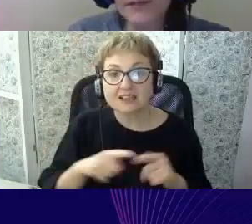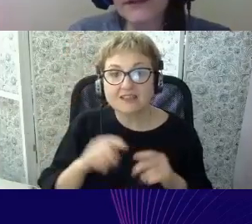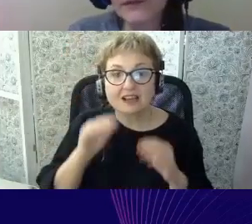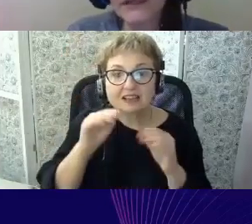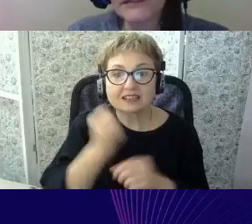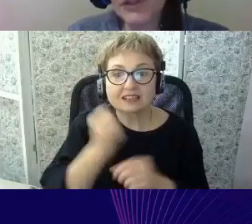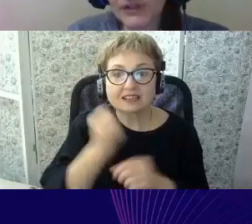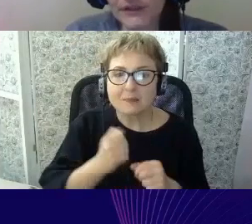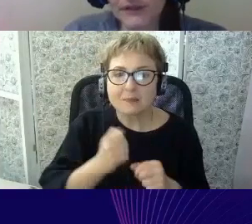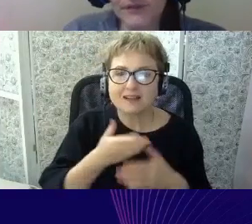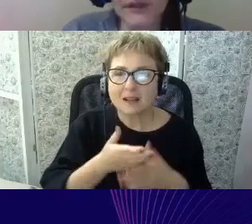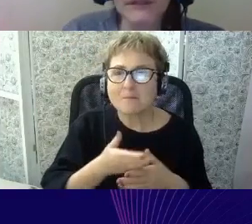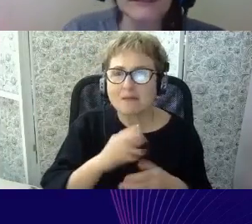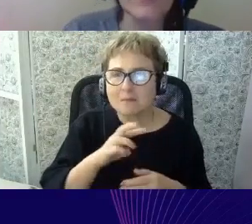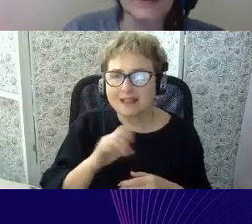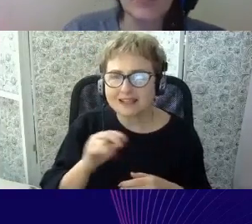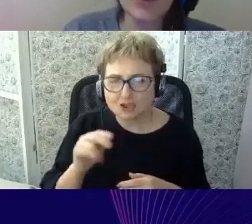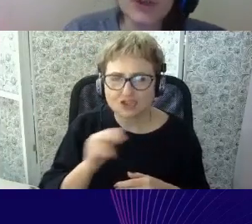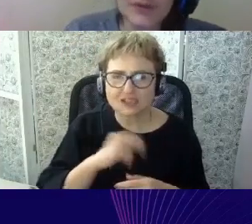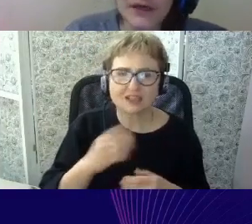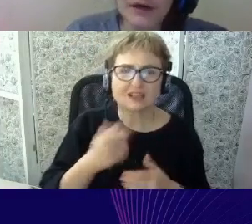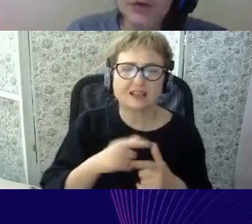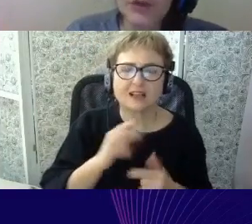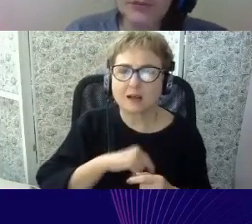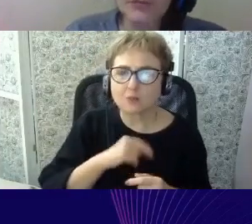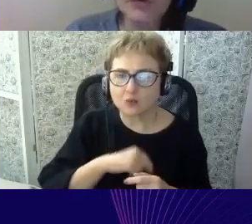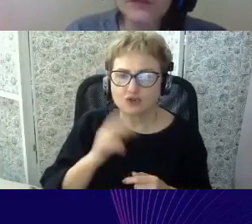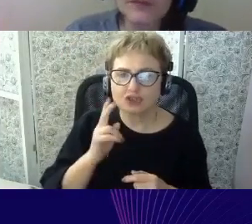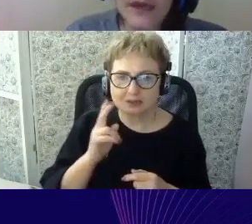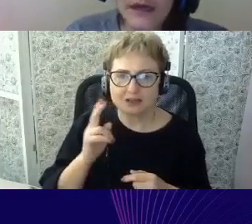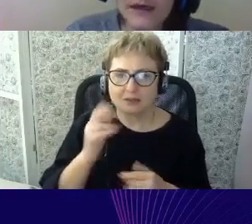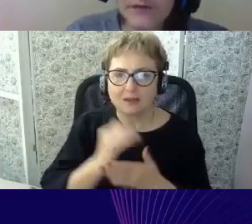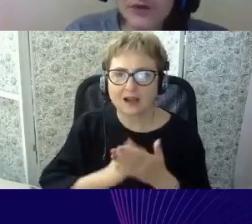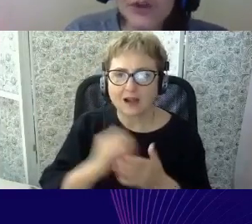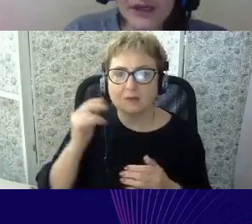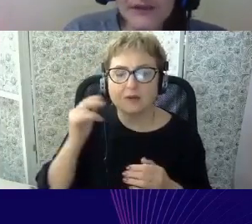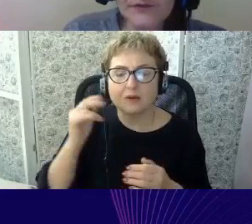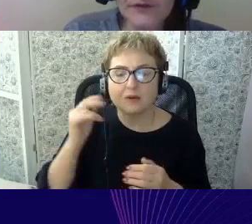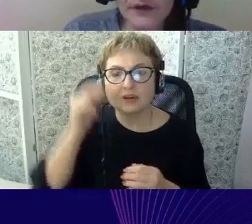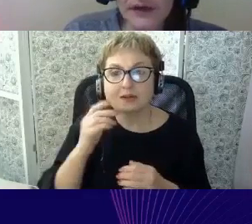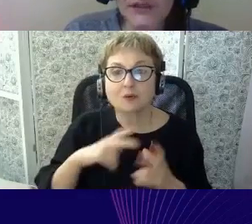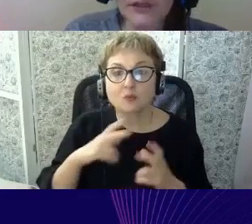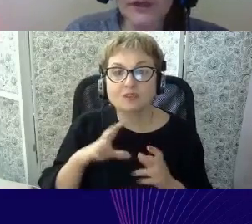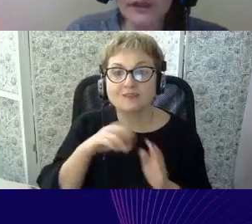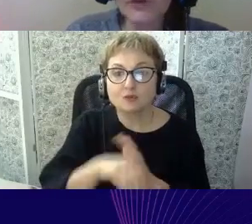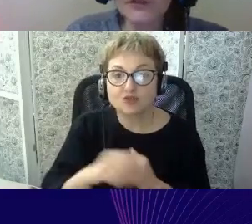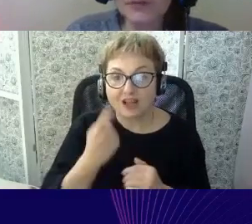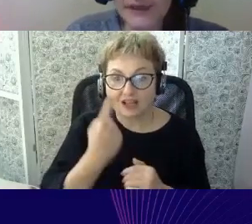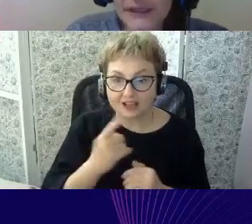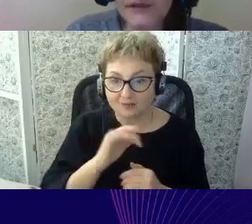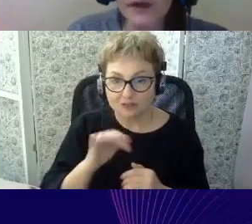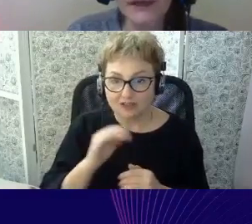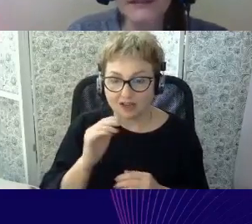организация, разрабатывая методические рекомендации, рабочие программы к учебным курсам, включает в качестве одного